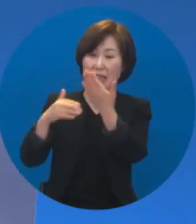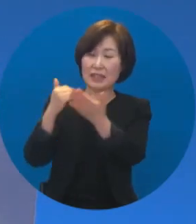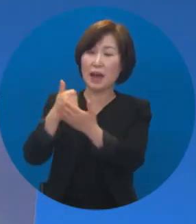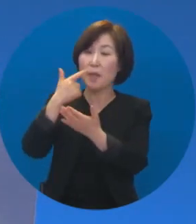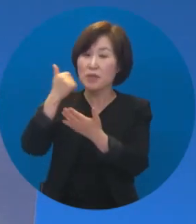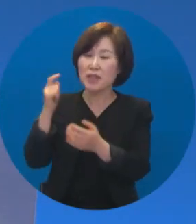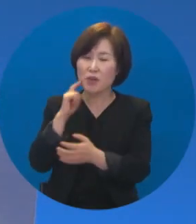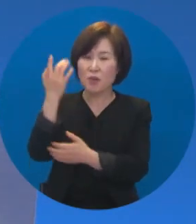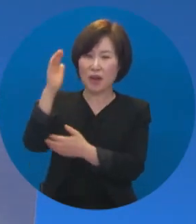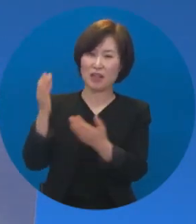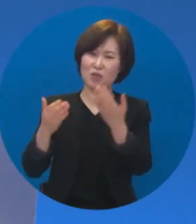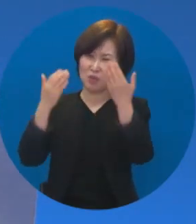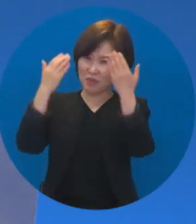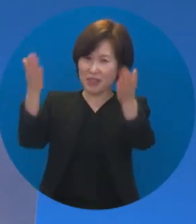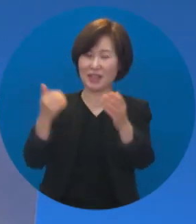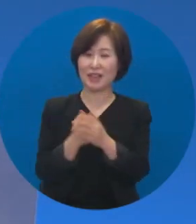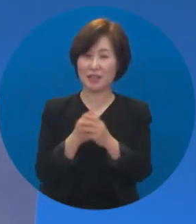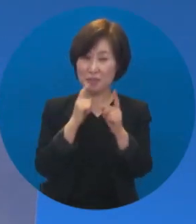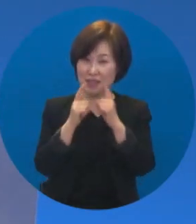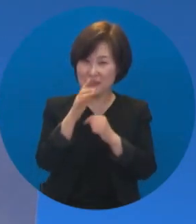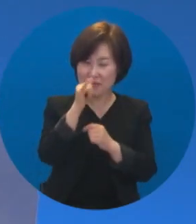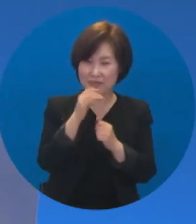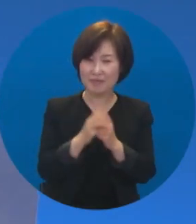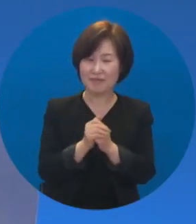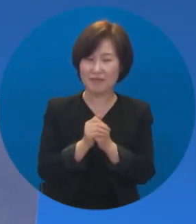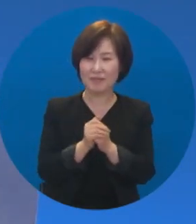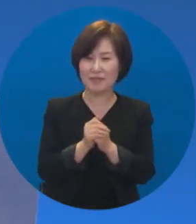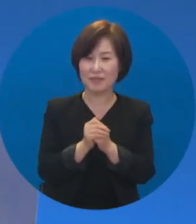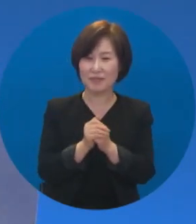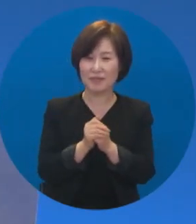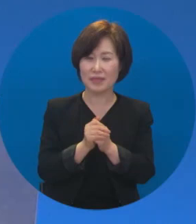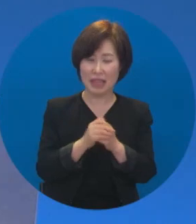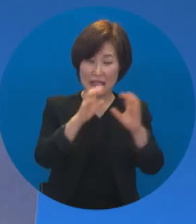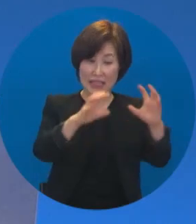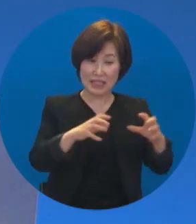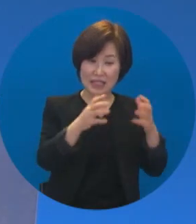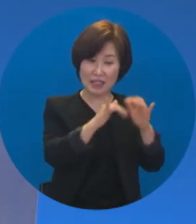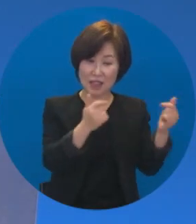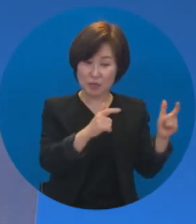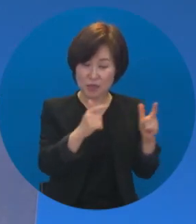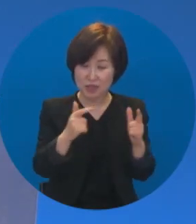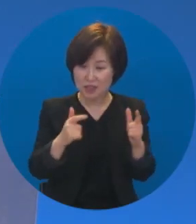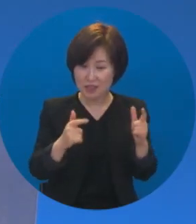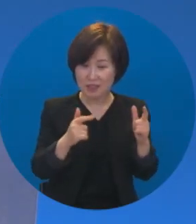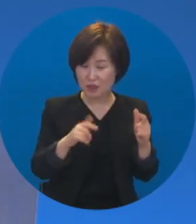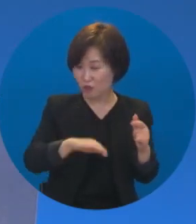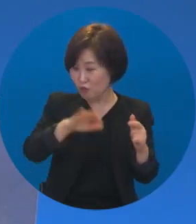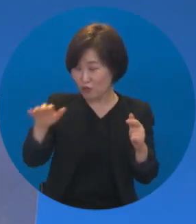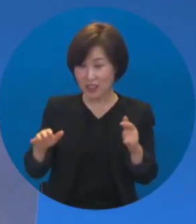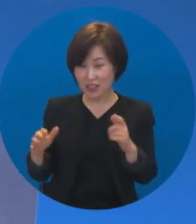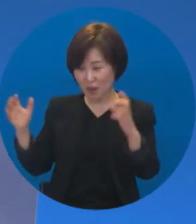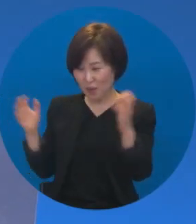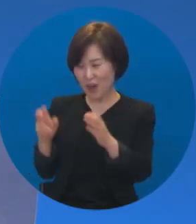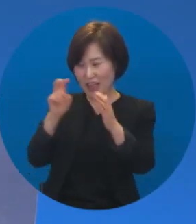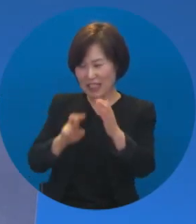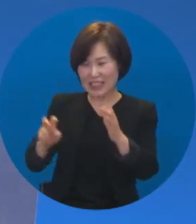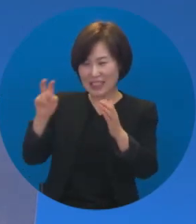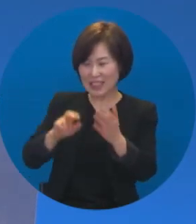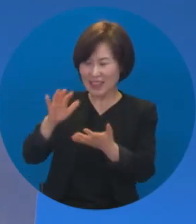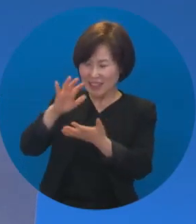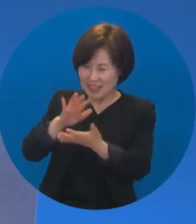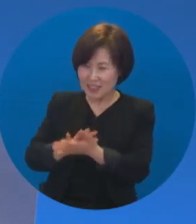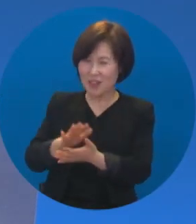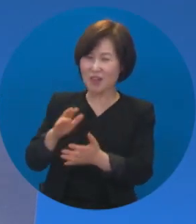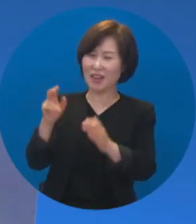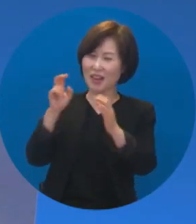말씀입니다. 사실 이 세상의 사람들은 우리가 여기에 모여서 어떤 찬양을 하는지, 얼마나 뜨겁게 소리 지르며 노래를